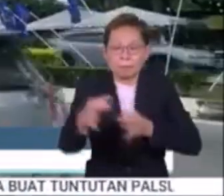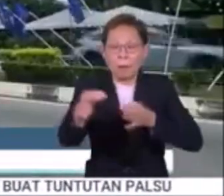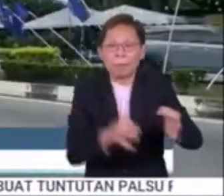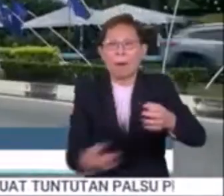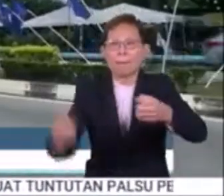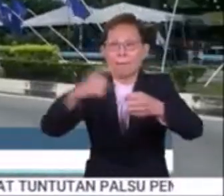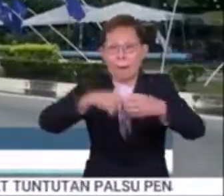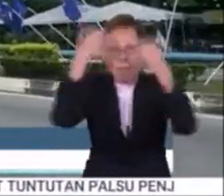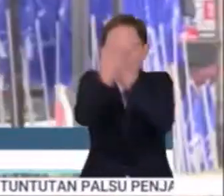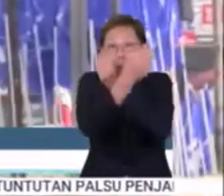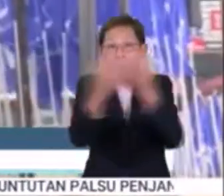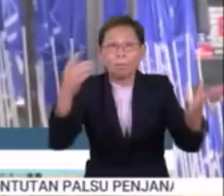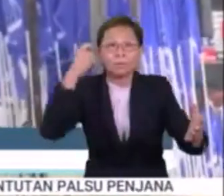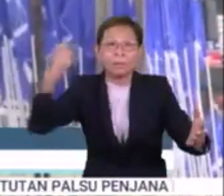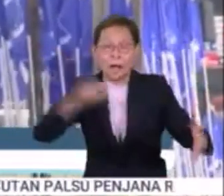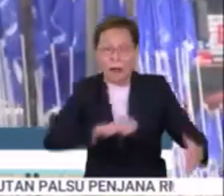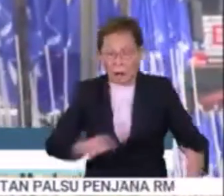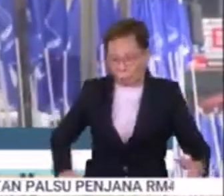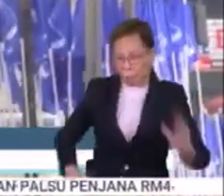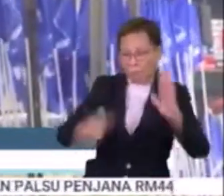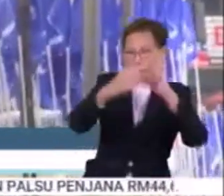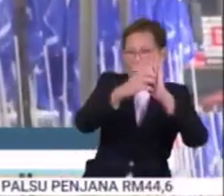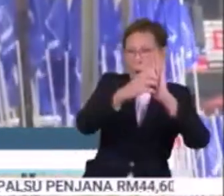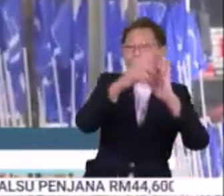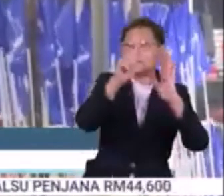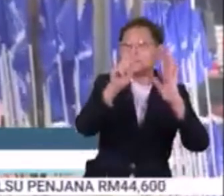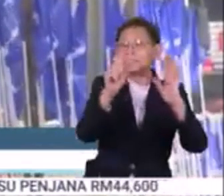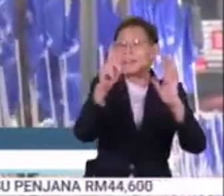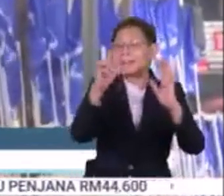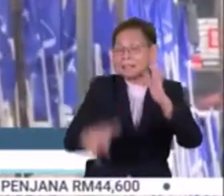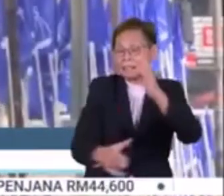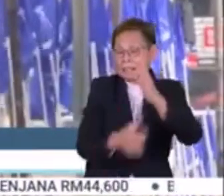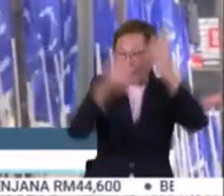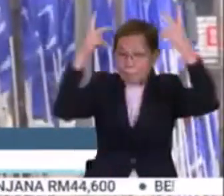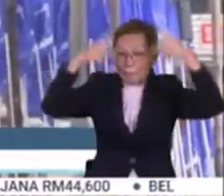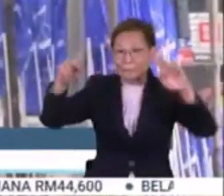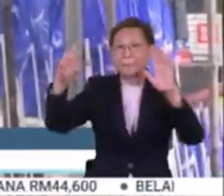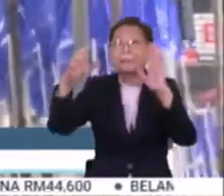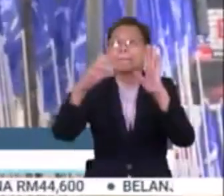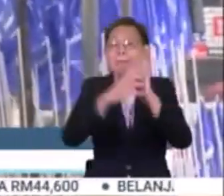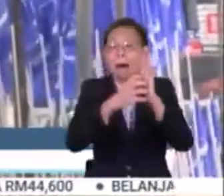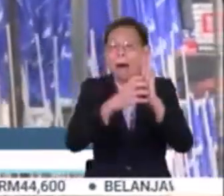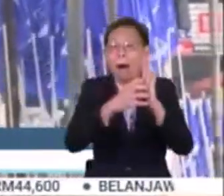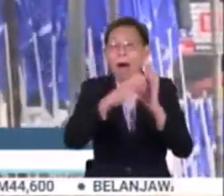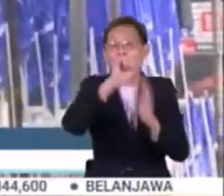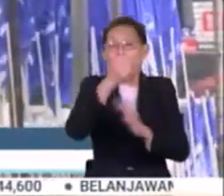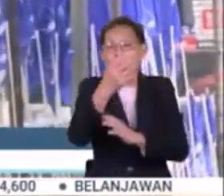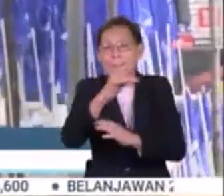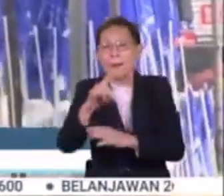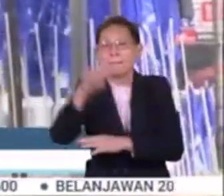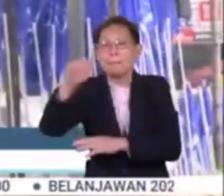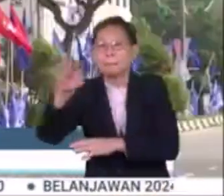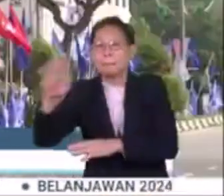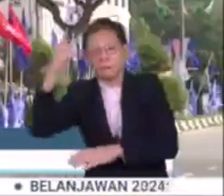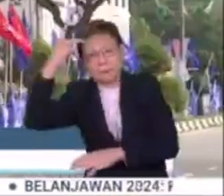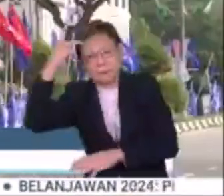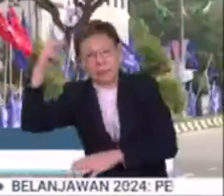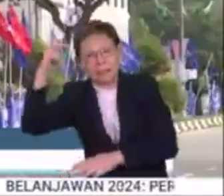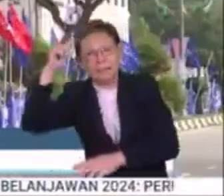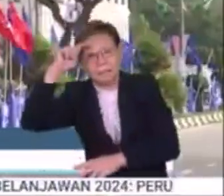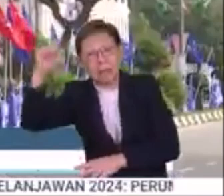Mengulas mengenai pemakluman Setiausaha Agong PAS itu, Net Presiden PAS Datuk Seri Dr. Ahmad Samsuri Mohtar yang juga Menteri Besar Terengganu